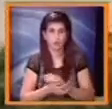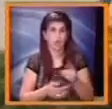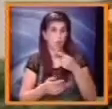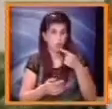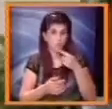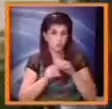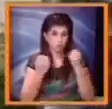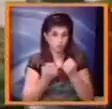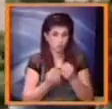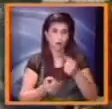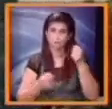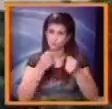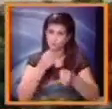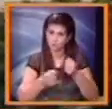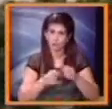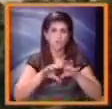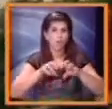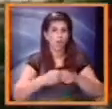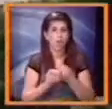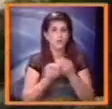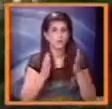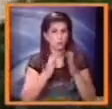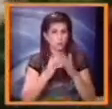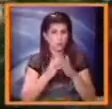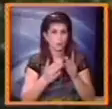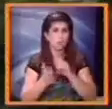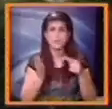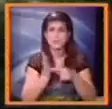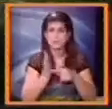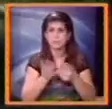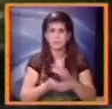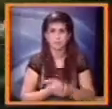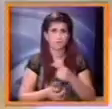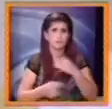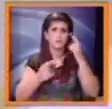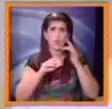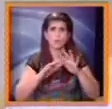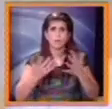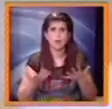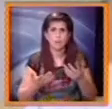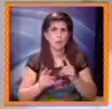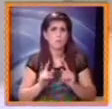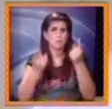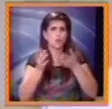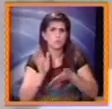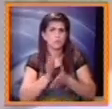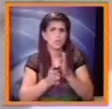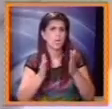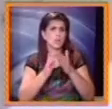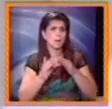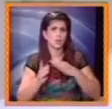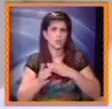ולטענת המשפחה היכו אותם והפכו את הבית, סתם כך, ללא סיבה. לא יודע, באו בלילה, ופתאום נכנסים לתוך